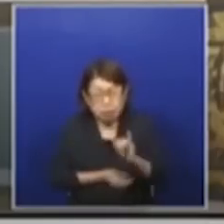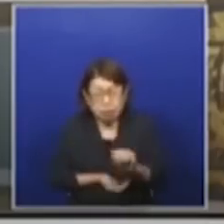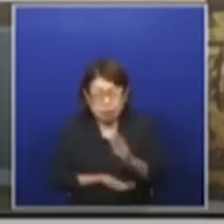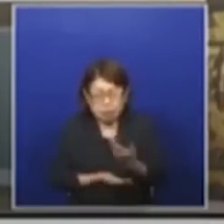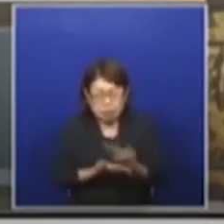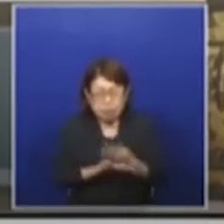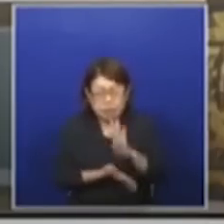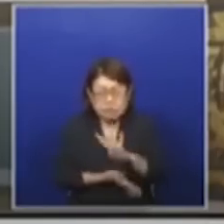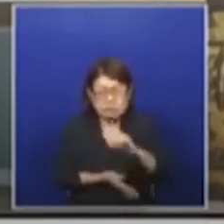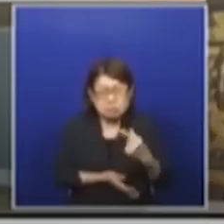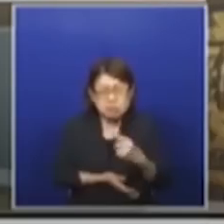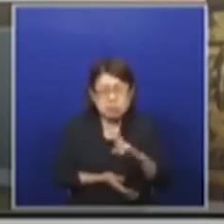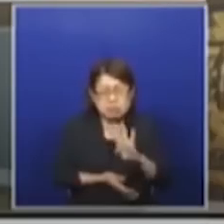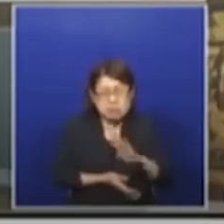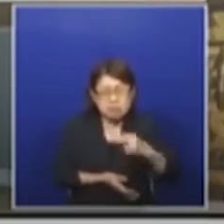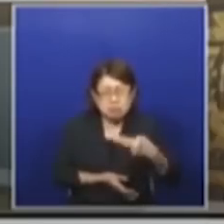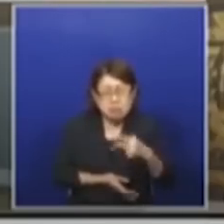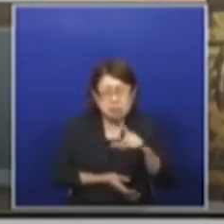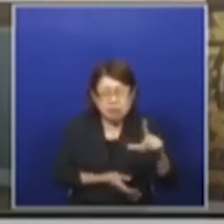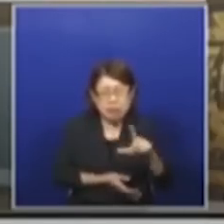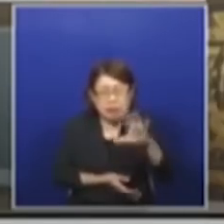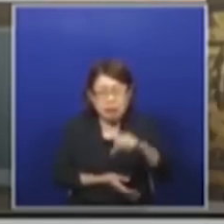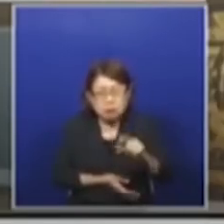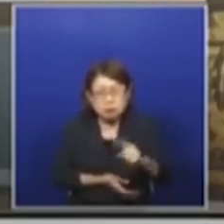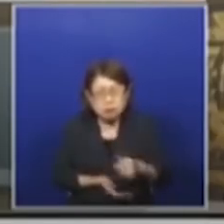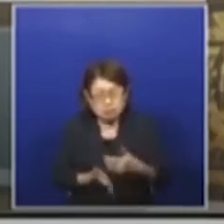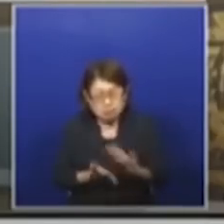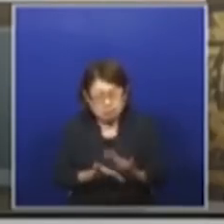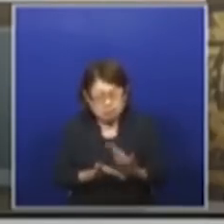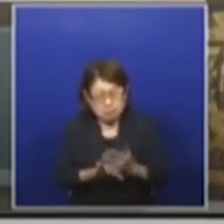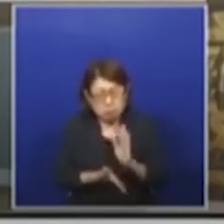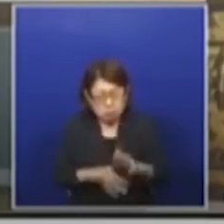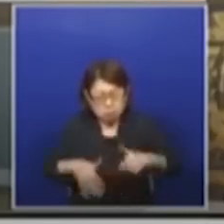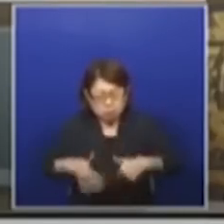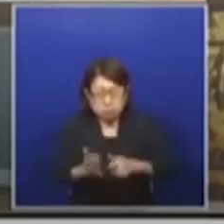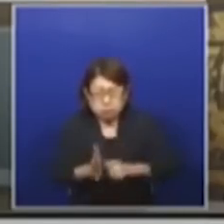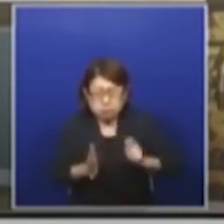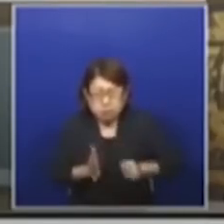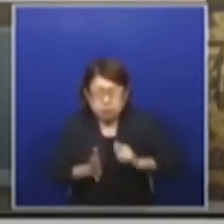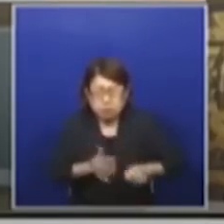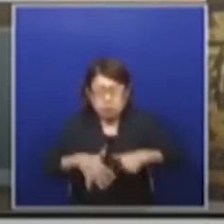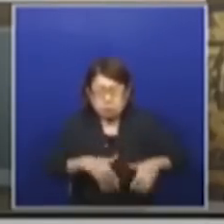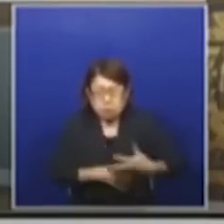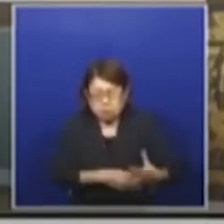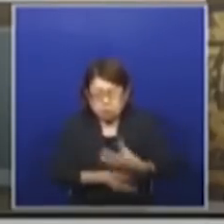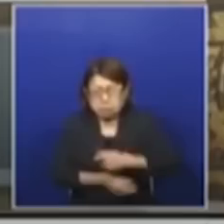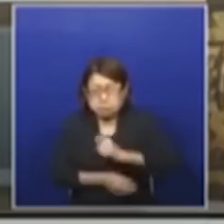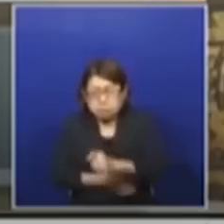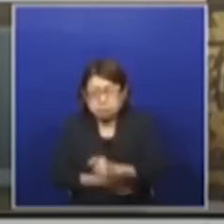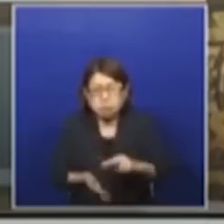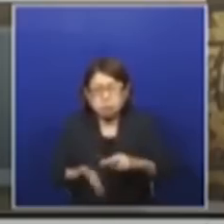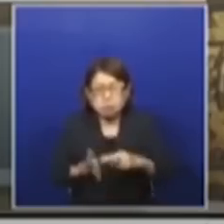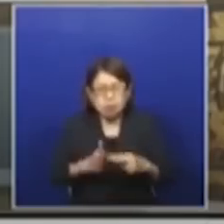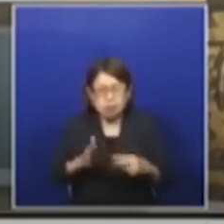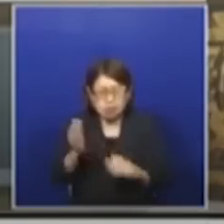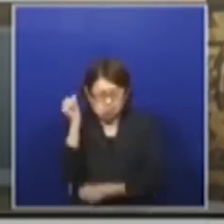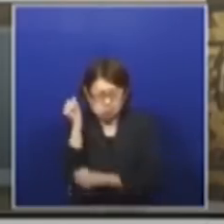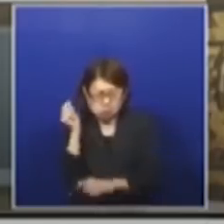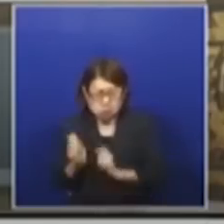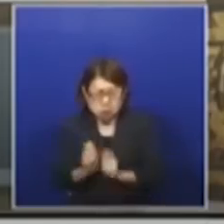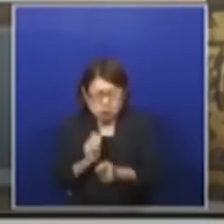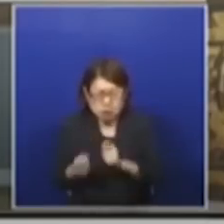ของประชาชนนั่นเองครับอย่างนี้มันเปรียบเสมือนการเฉือนเนื้อคนจนไปอุ้มคนรวยหรือเปล่า